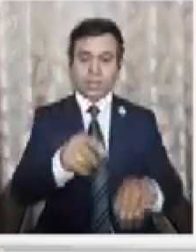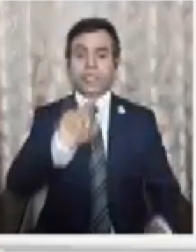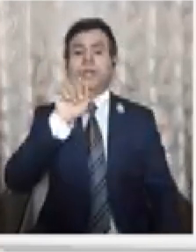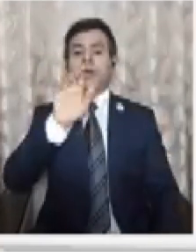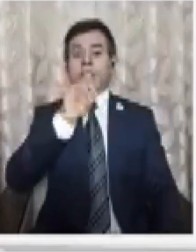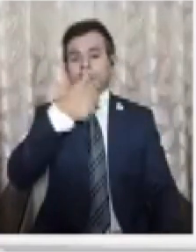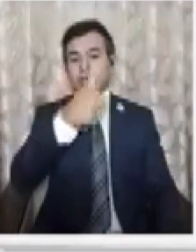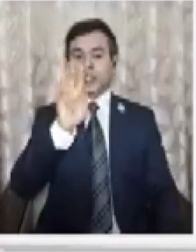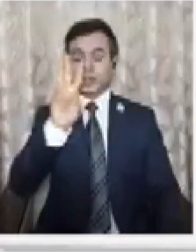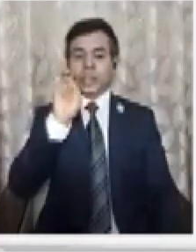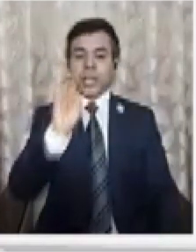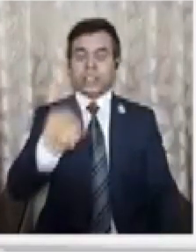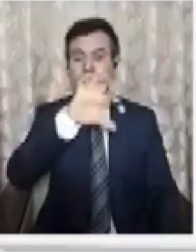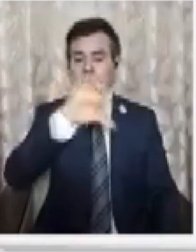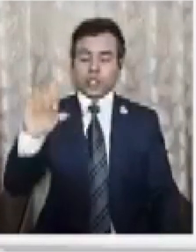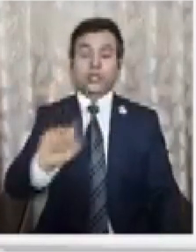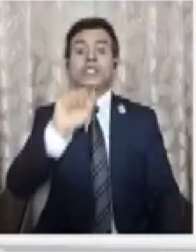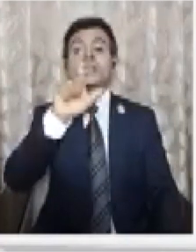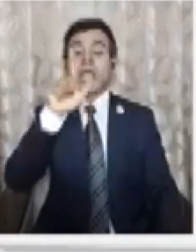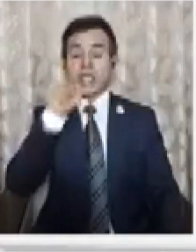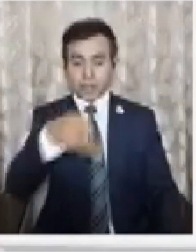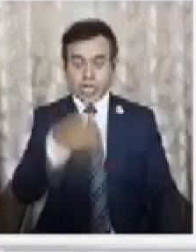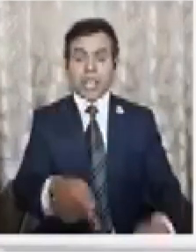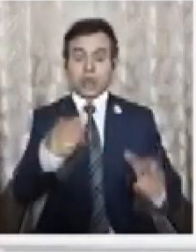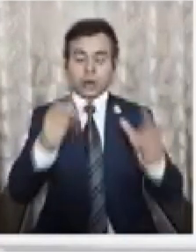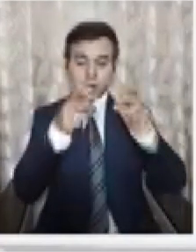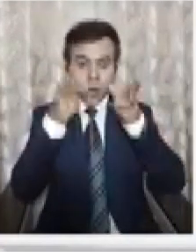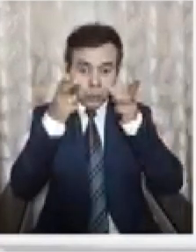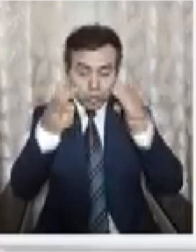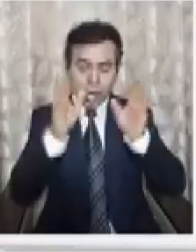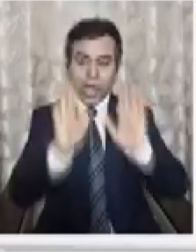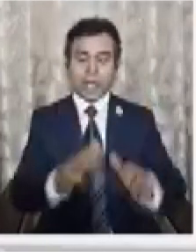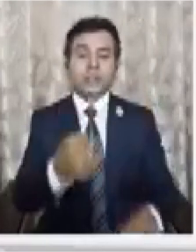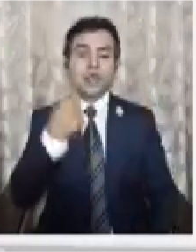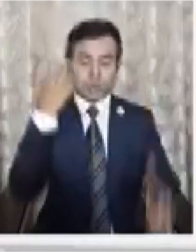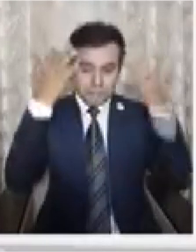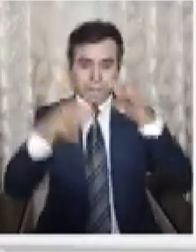283,331 জন। বর্তমানে কোয়ারেন্টাইনে আছেন 63,960 জন।